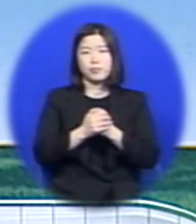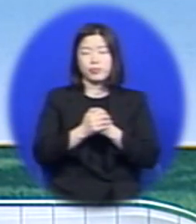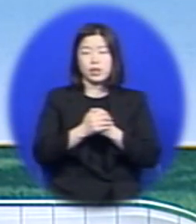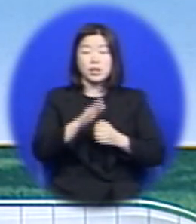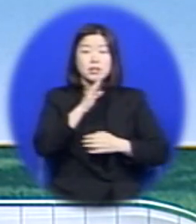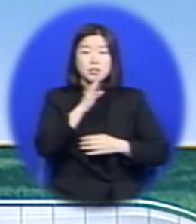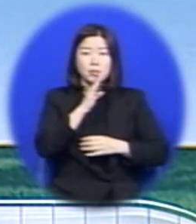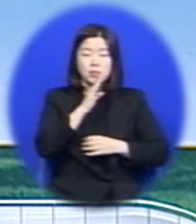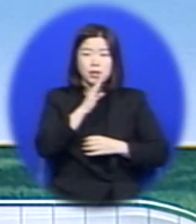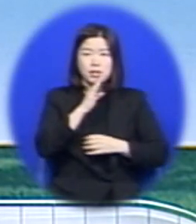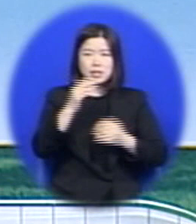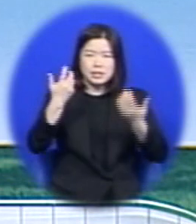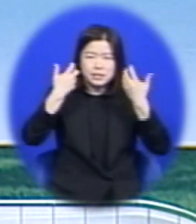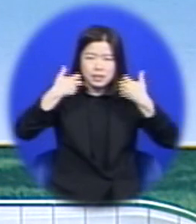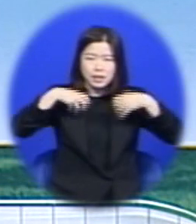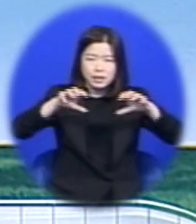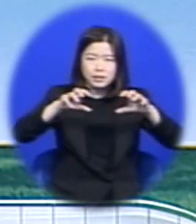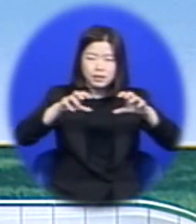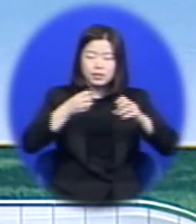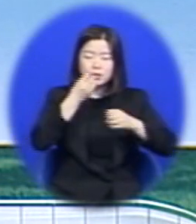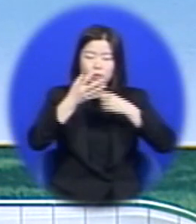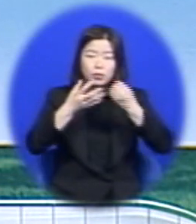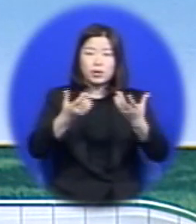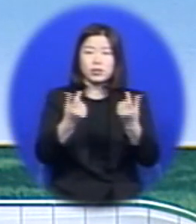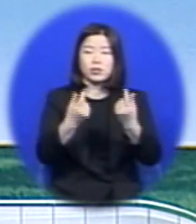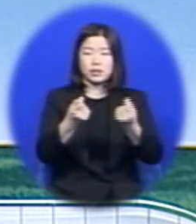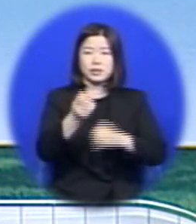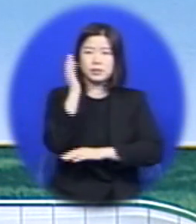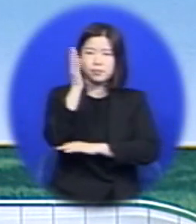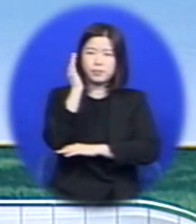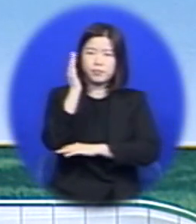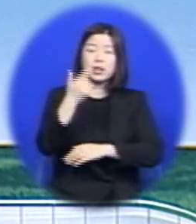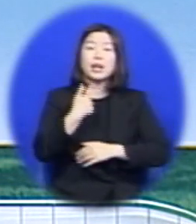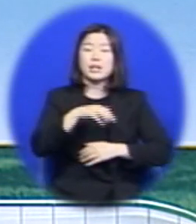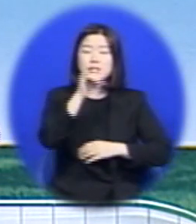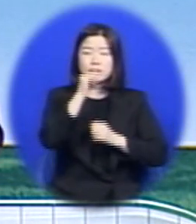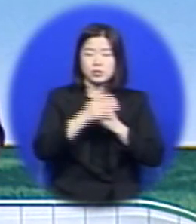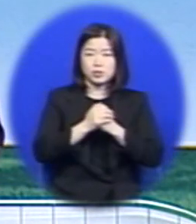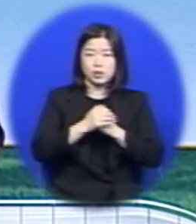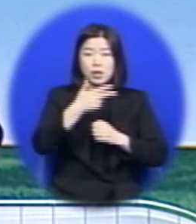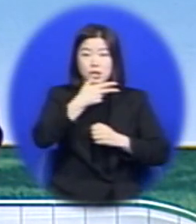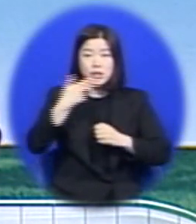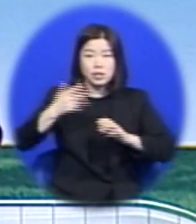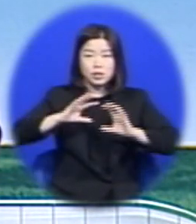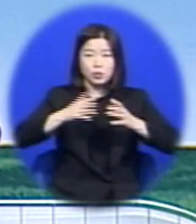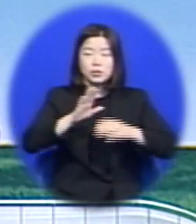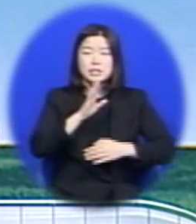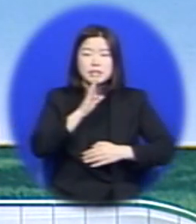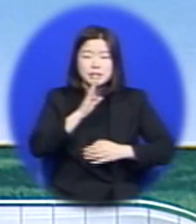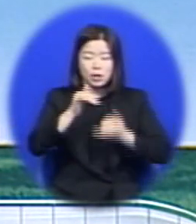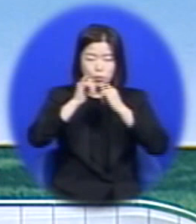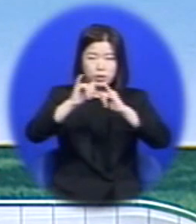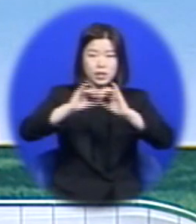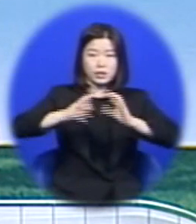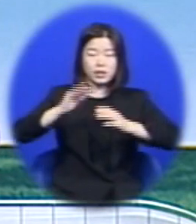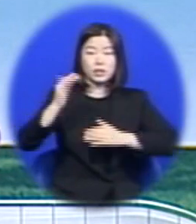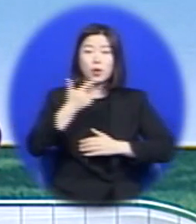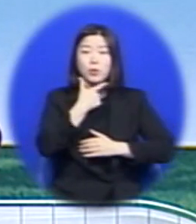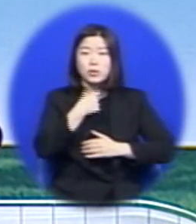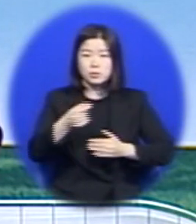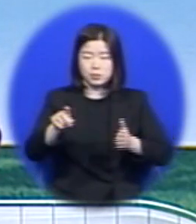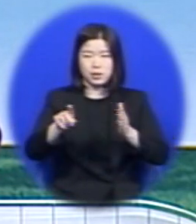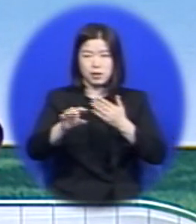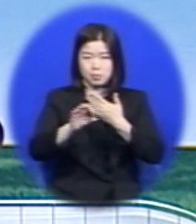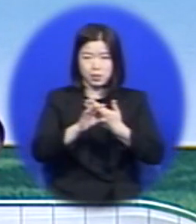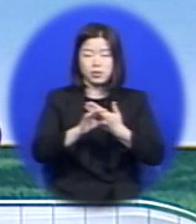정말 사자후를 토하는 연설을 합니다. 영국이 진정으로 위대한 나라가 되고자 한다면 하나님의